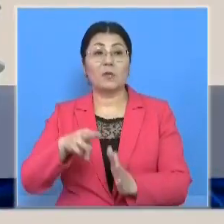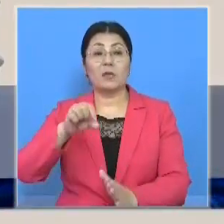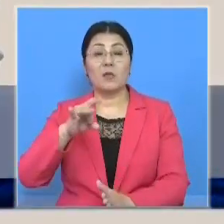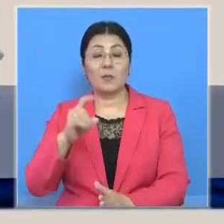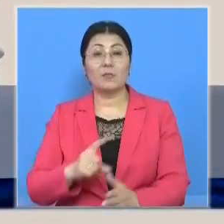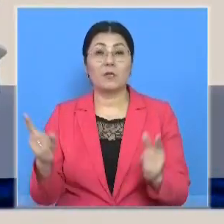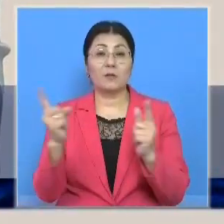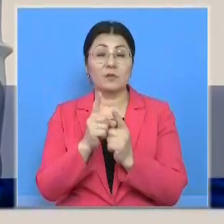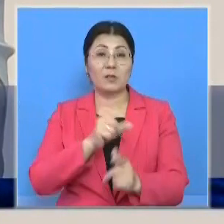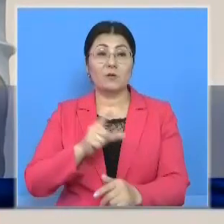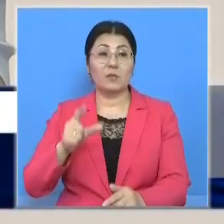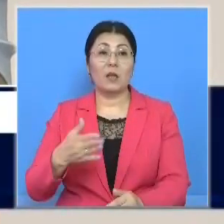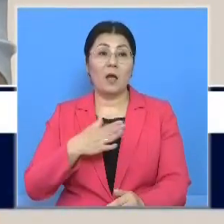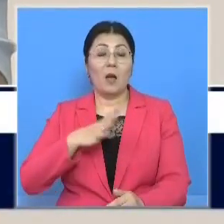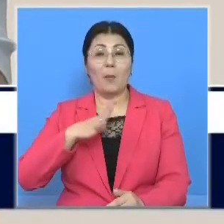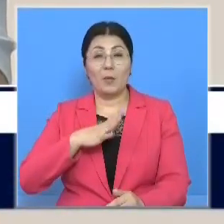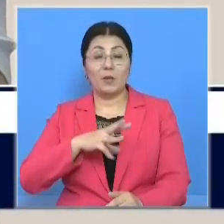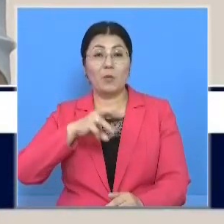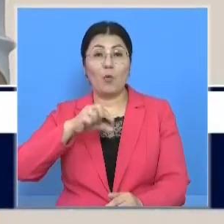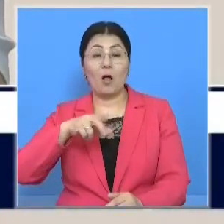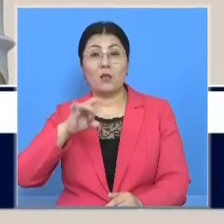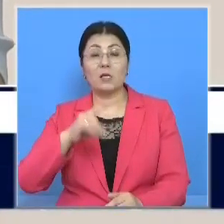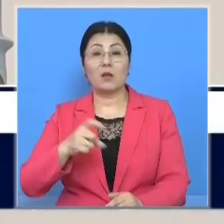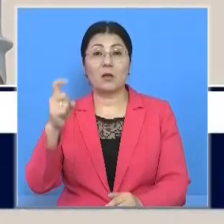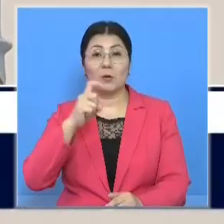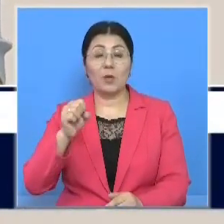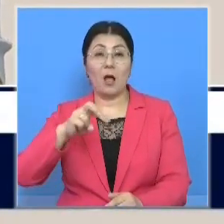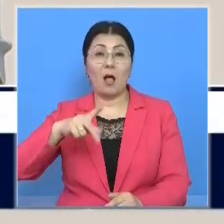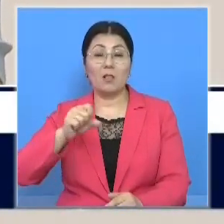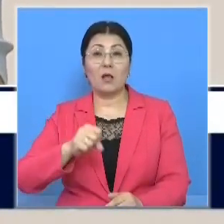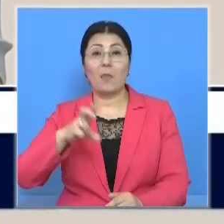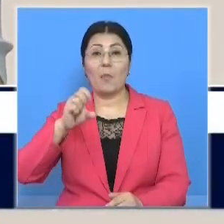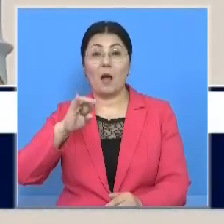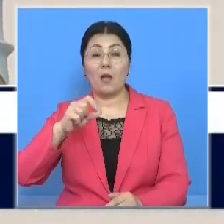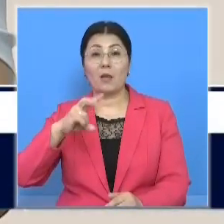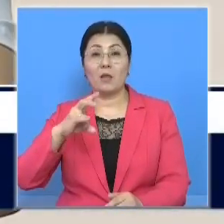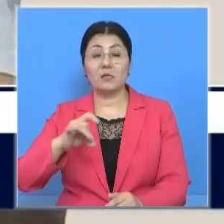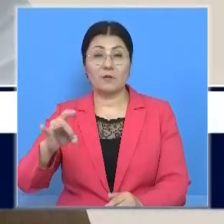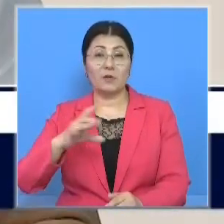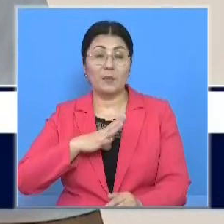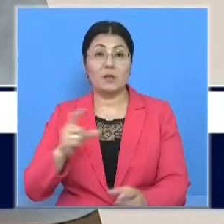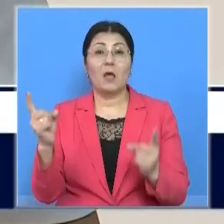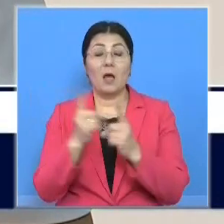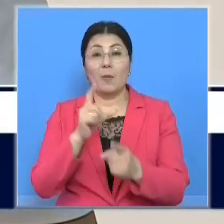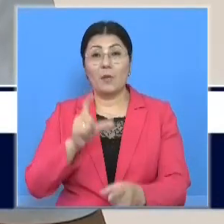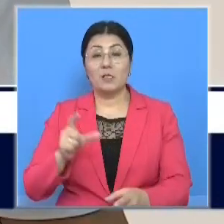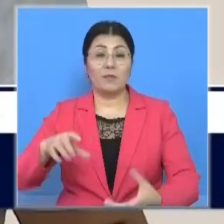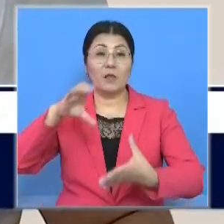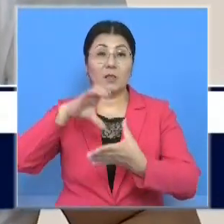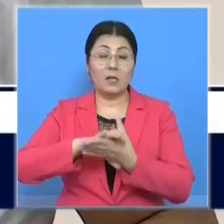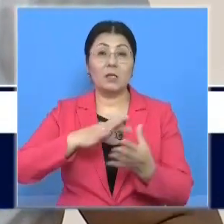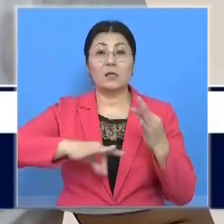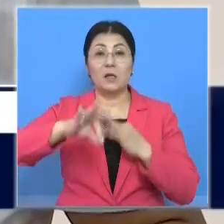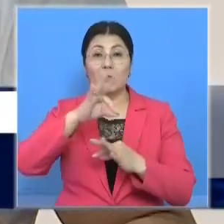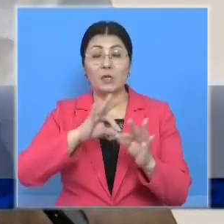населением. Мы были уже в Мугалжарском, Храмталовском, Алгинском и Байганинском районах, встречались с жителями и знакомились с проектом